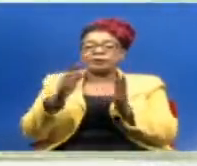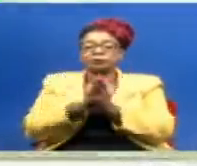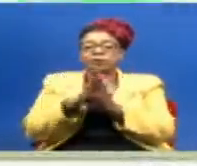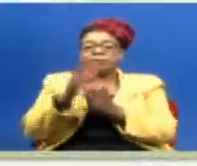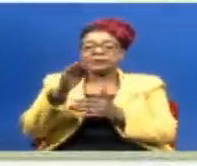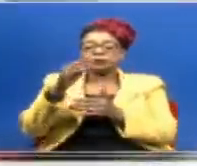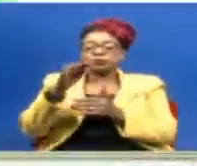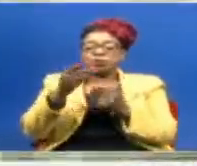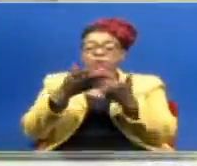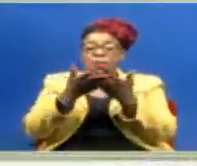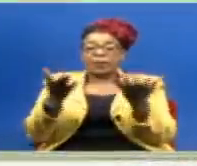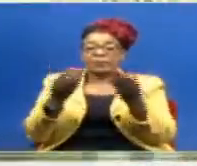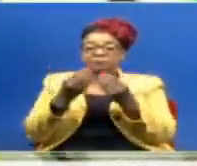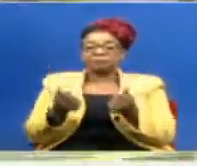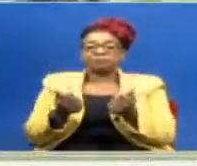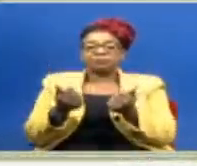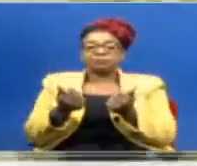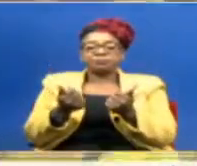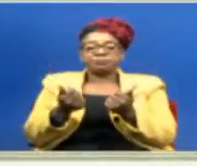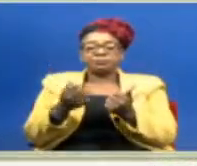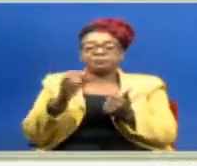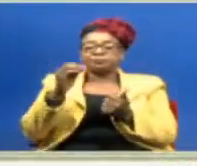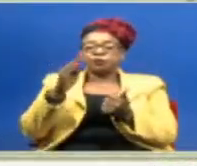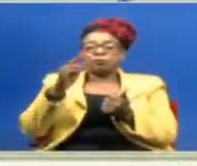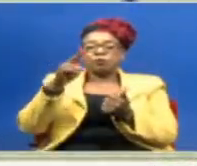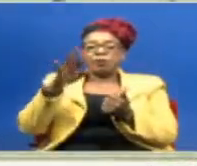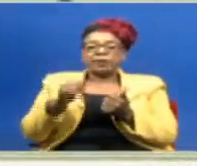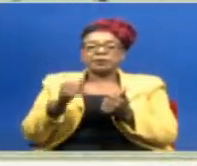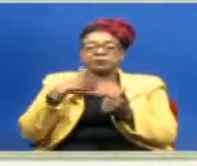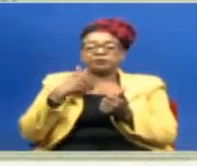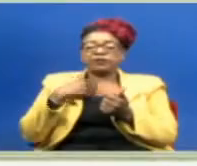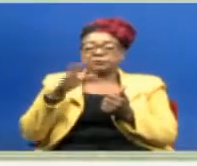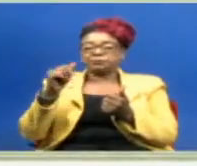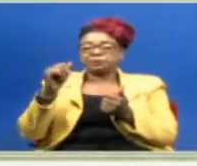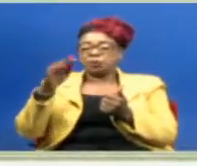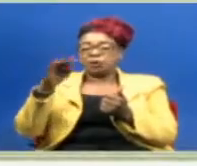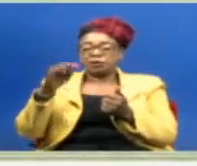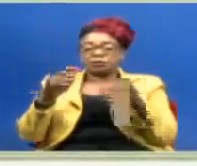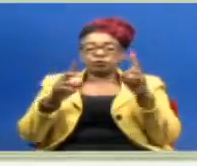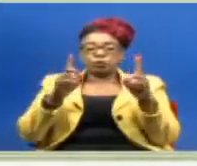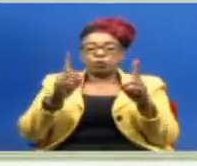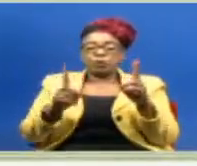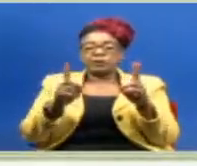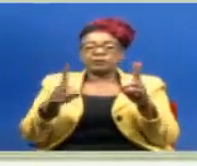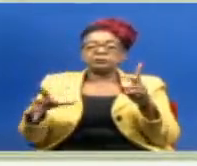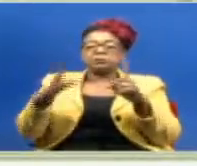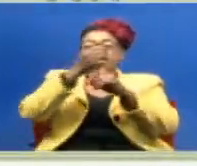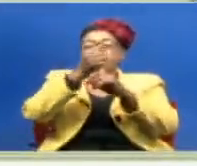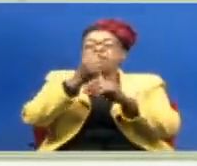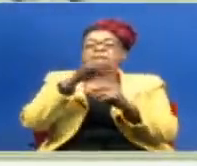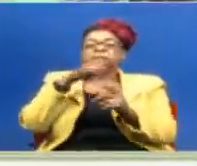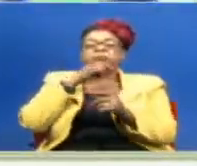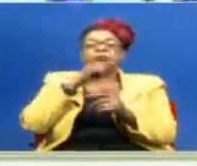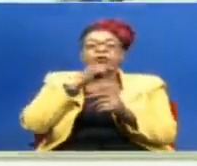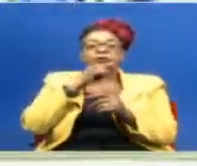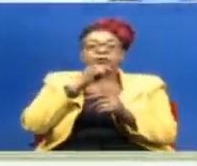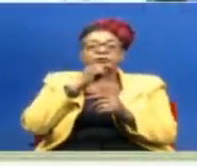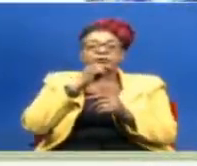walitawala. Obunga ilinyuka Wendo Academy mabao mawili kwa moja na kunyakua taji la wavulana,